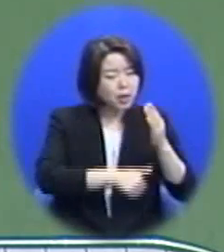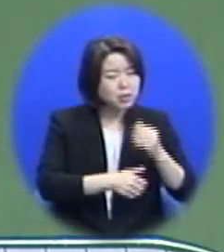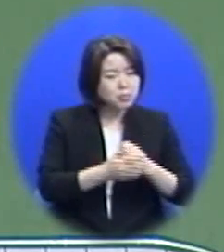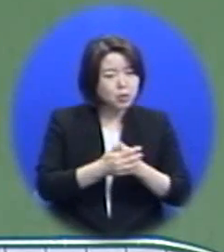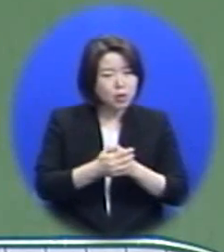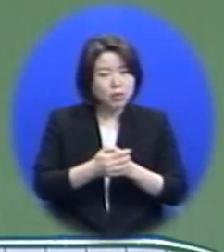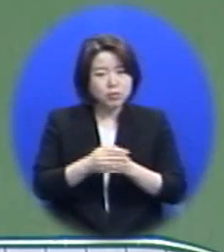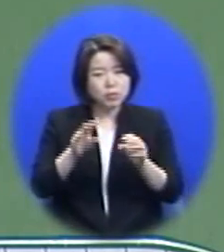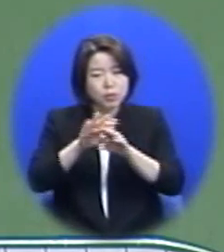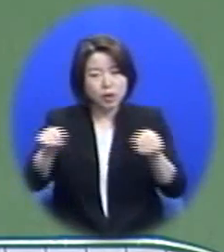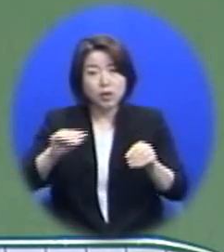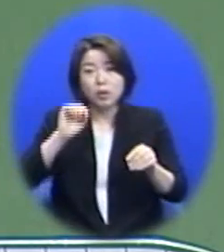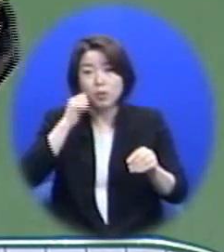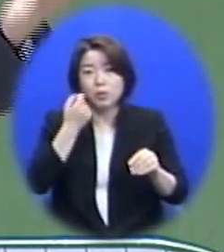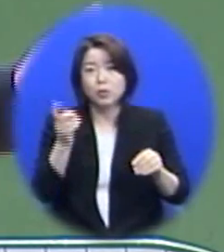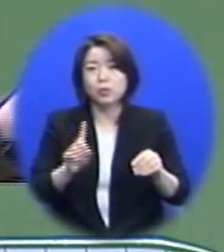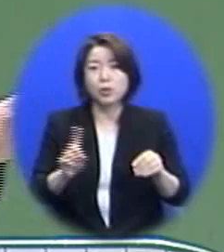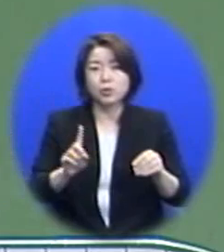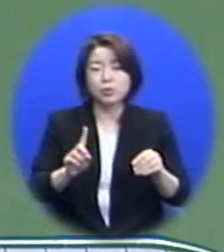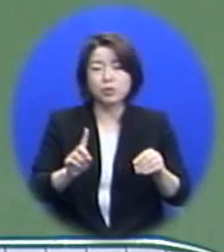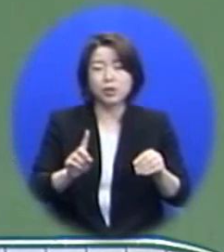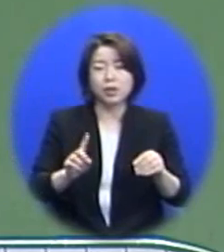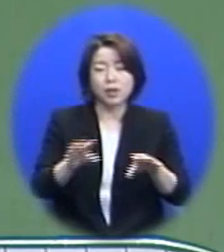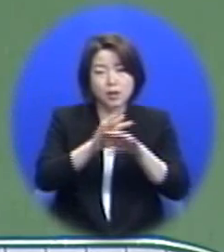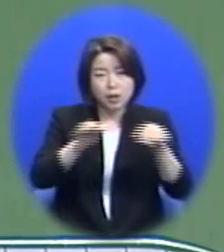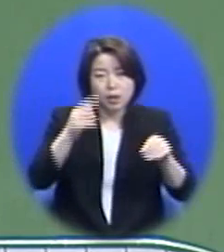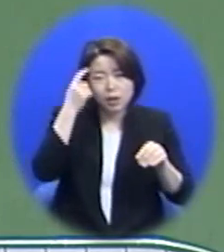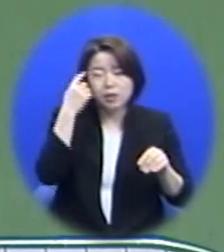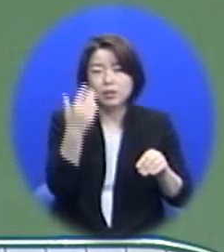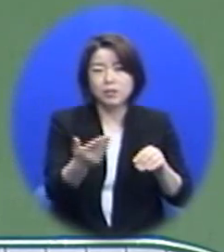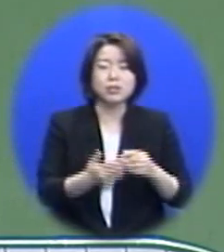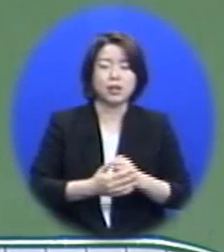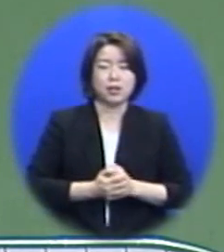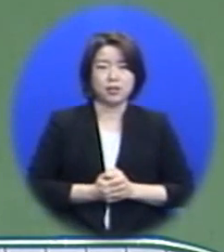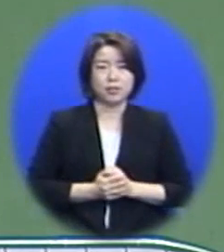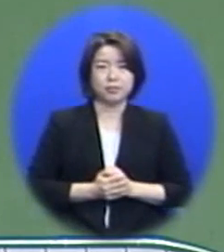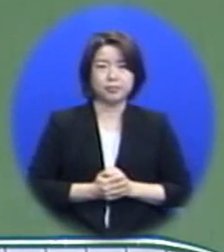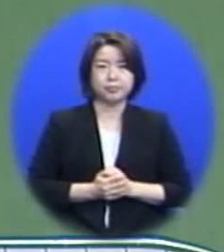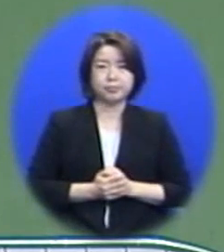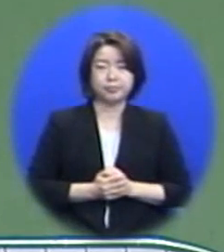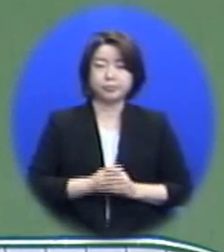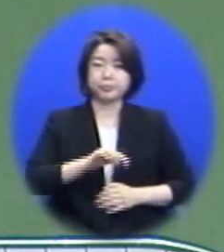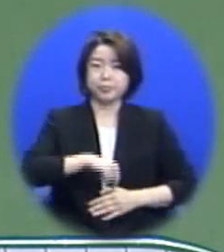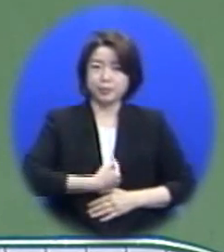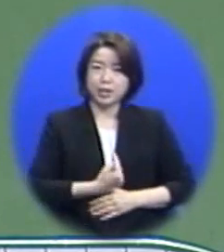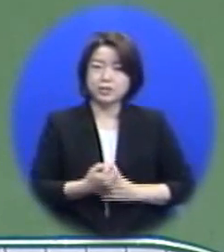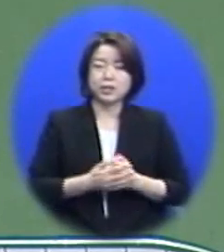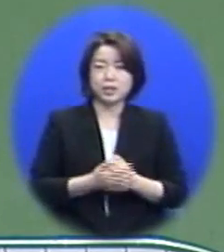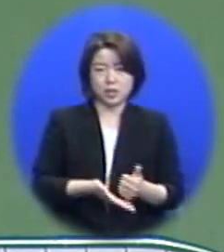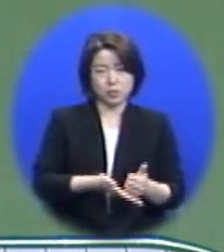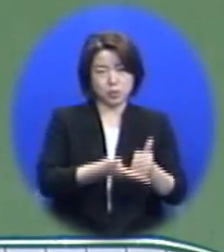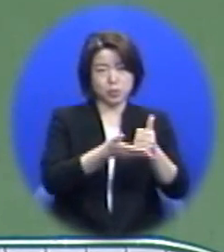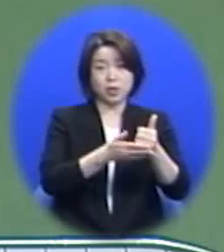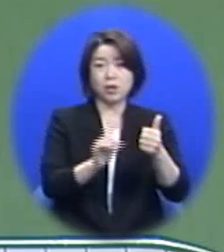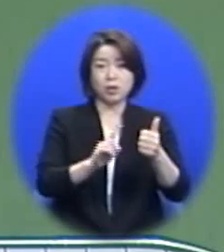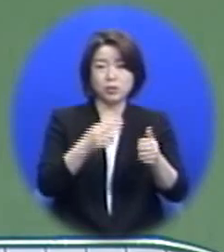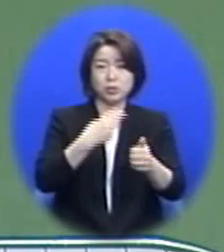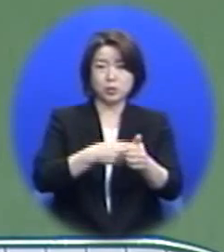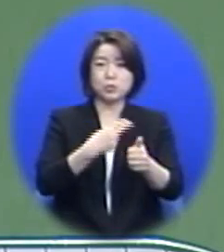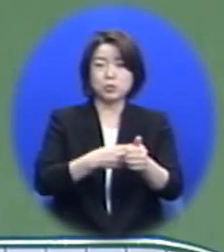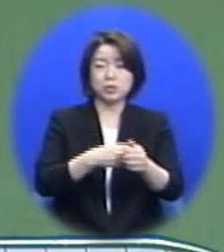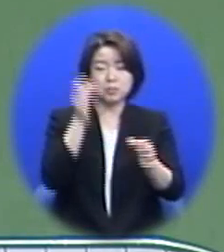어려운데 어떻게 그렇게 다 그 중독이 다 사라졌냐 자기가 자기가 존경하는 어느 교수님을